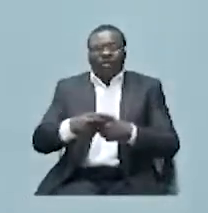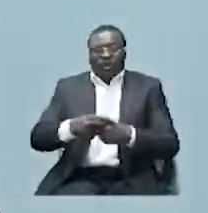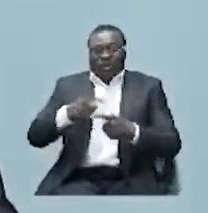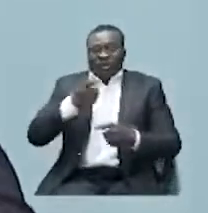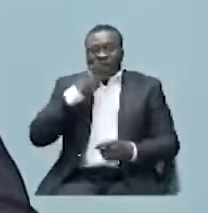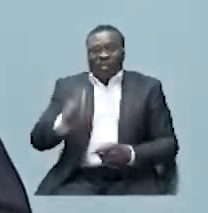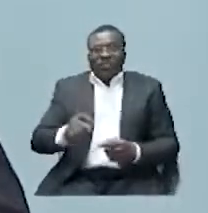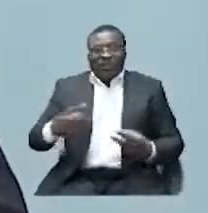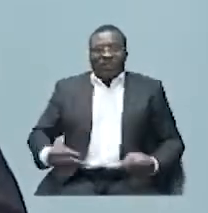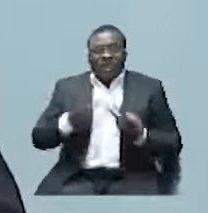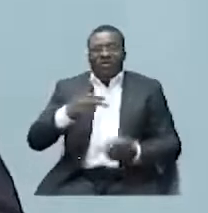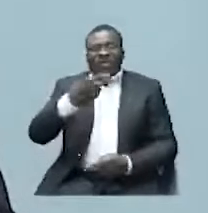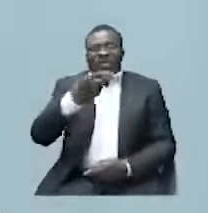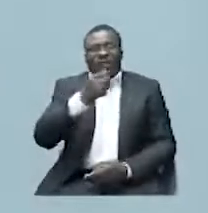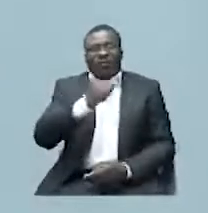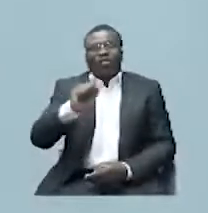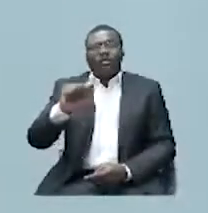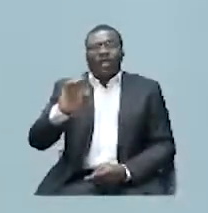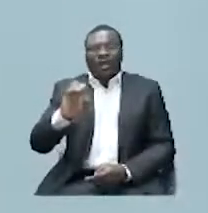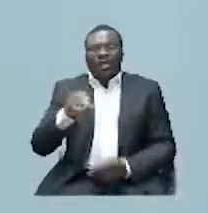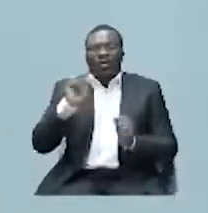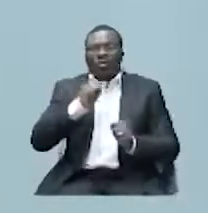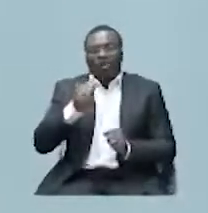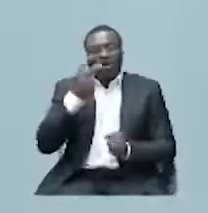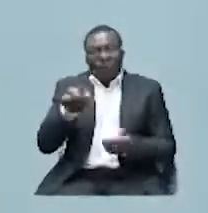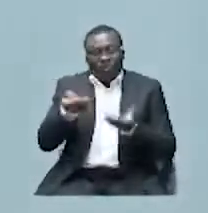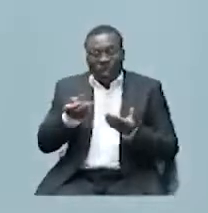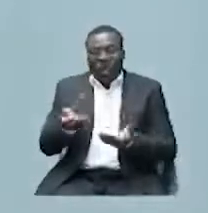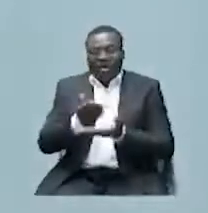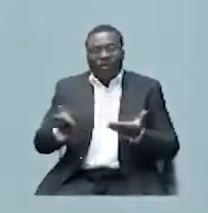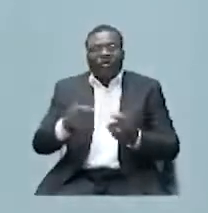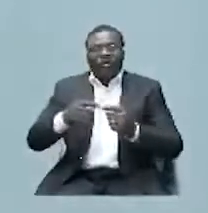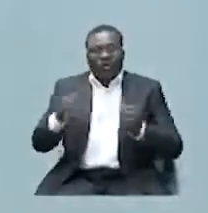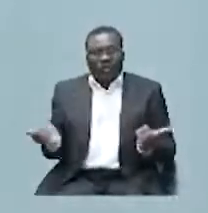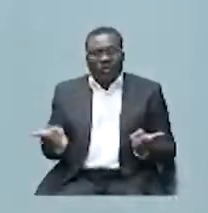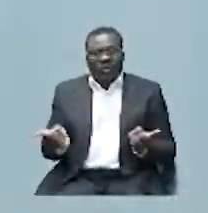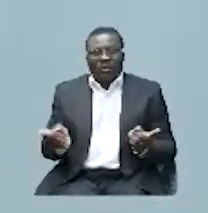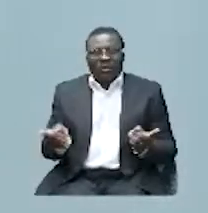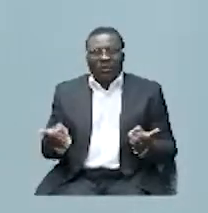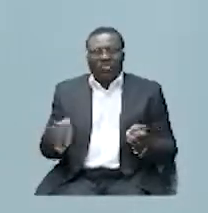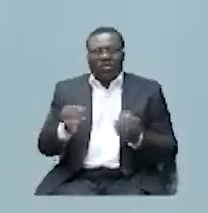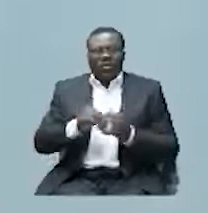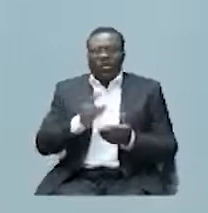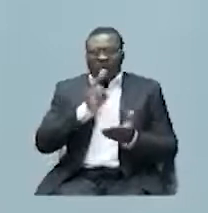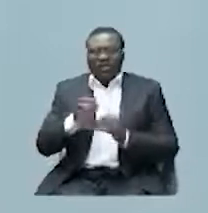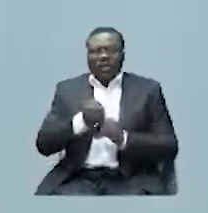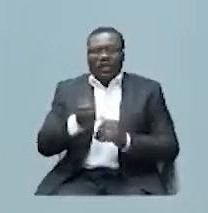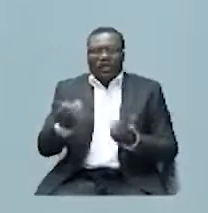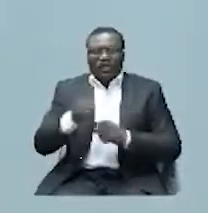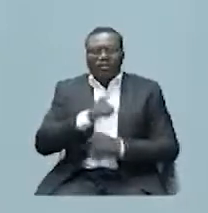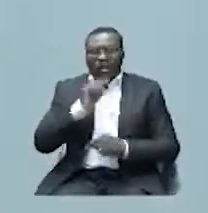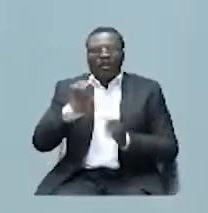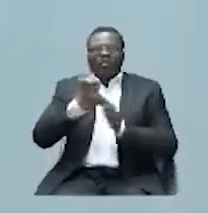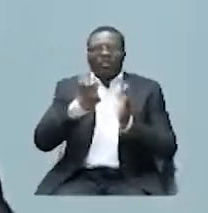vie de la HAC. Donc on ne peut pas vouloir quelque chose au contraire. Ce qui s'est passé, ce qui est notre réalité aujourd'hui, est que notre